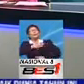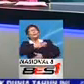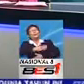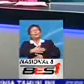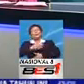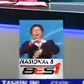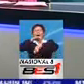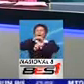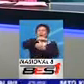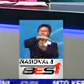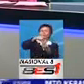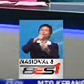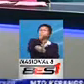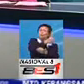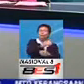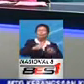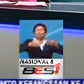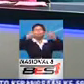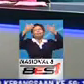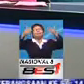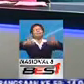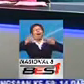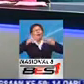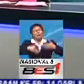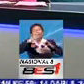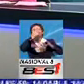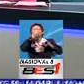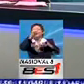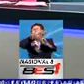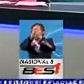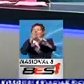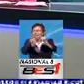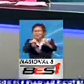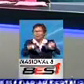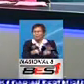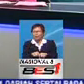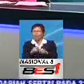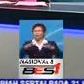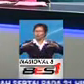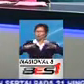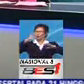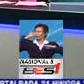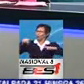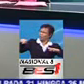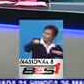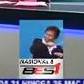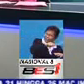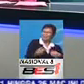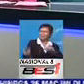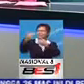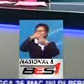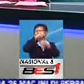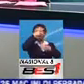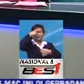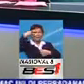jadi serta menghirup udara segar pasti membuat anda teruja menjadikan ia destinasi percutian anda. Sertai